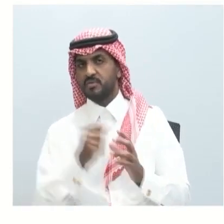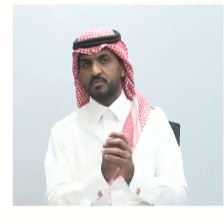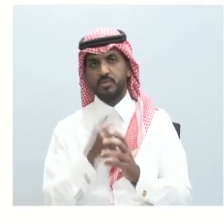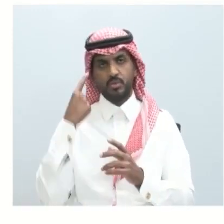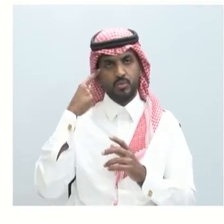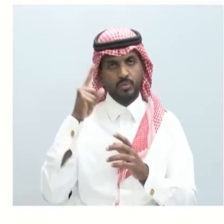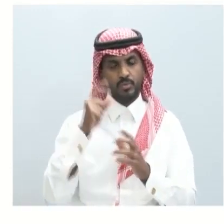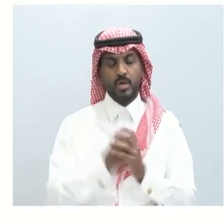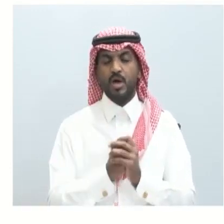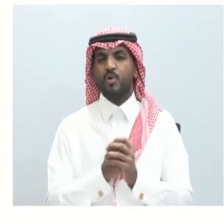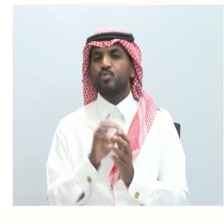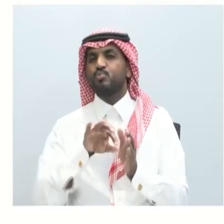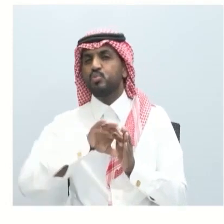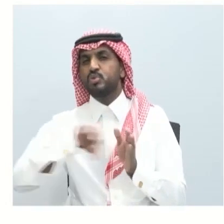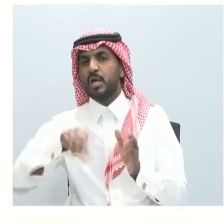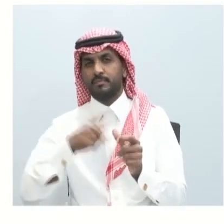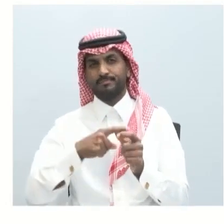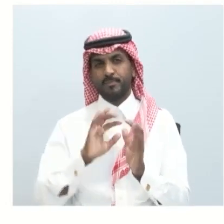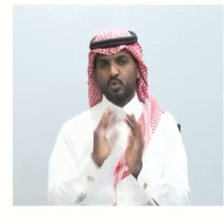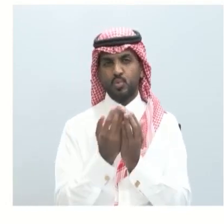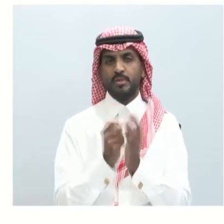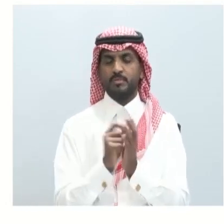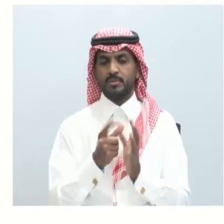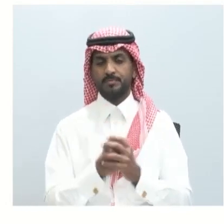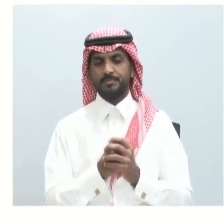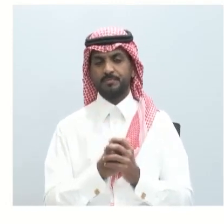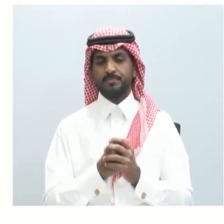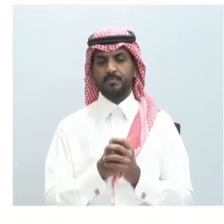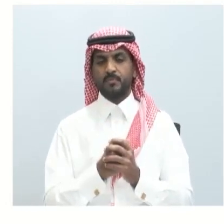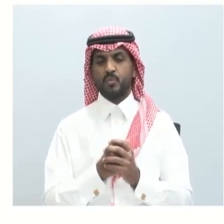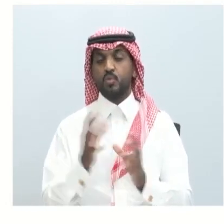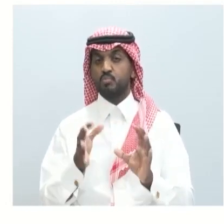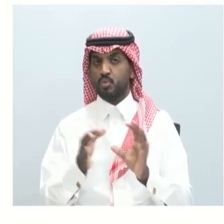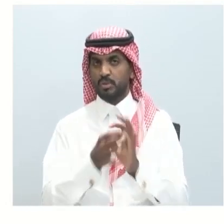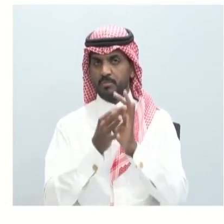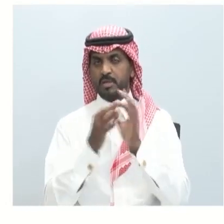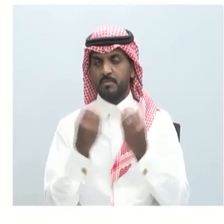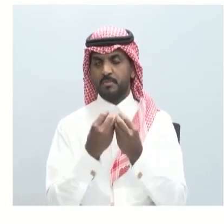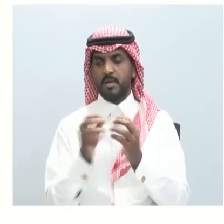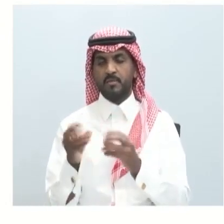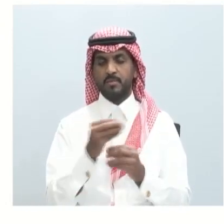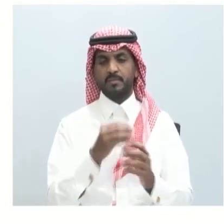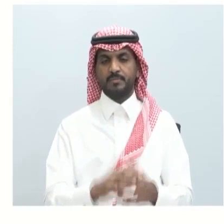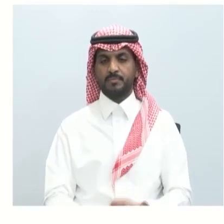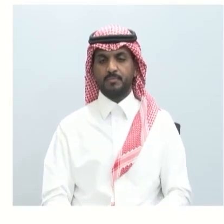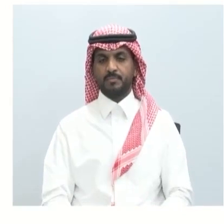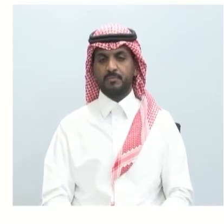حر او مستقل اثناء تكوين الامشاج من الممكن ان تكون مرتبطه مع بعضها